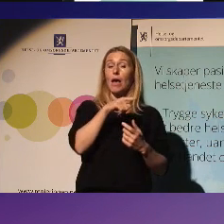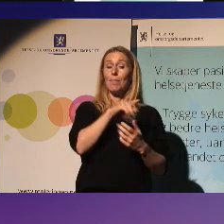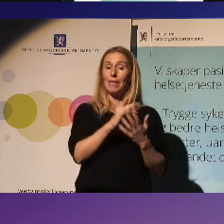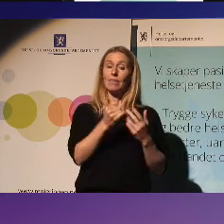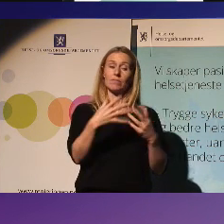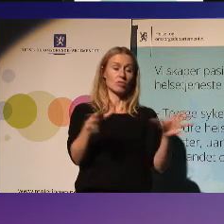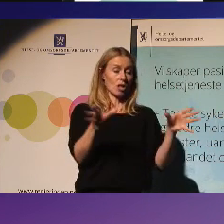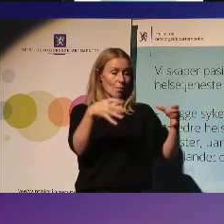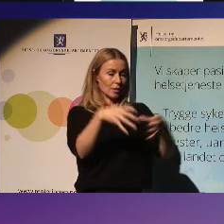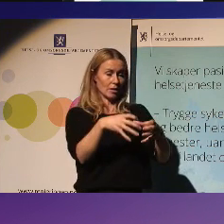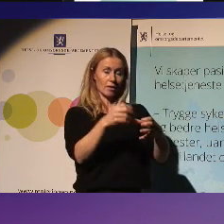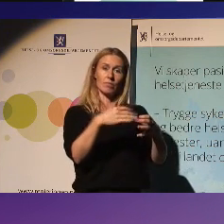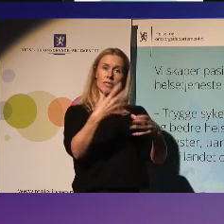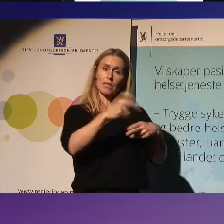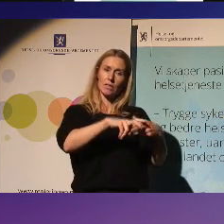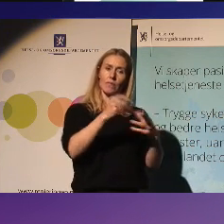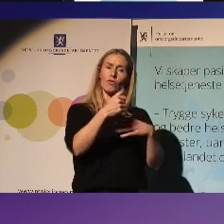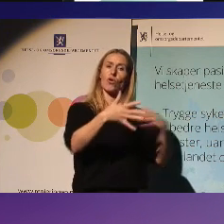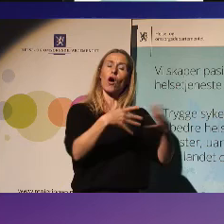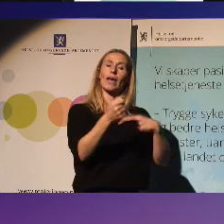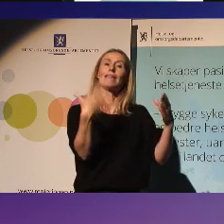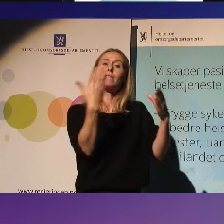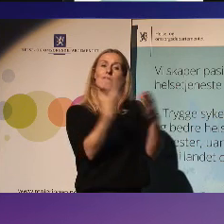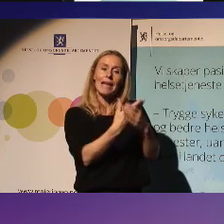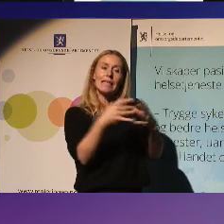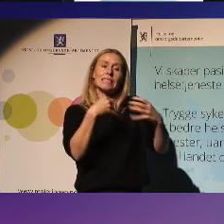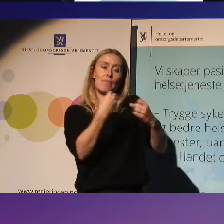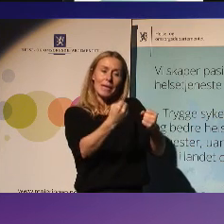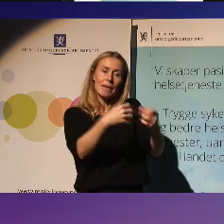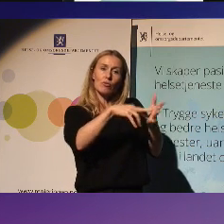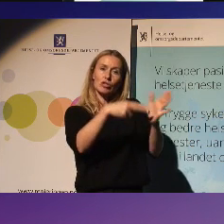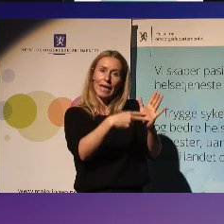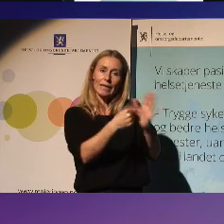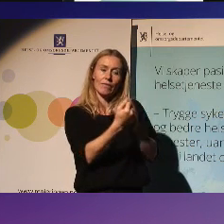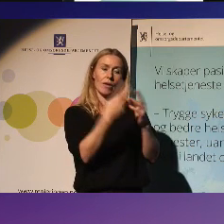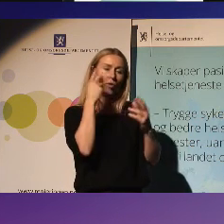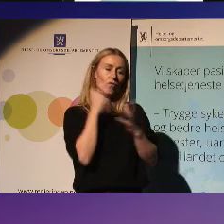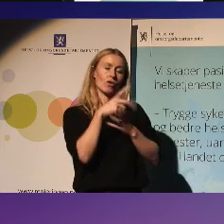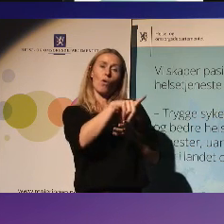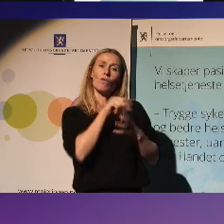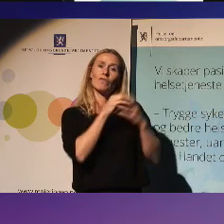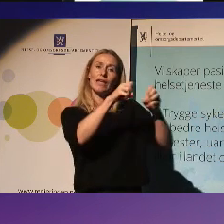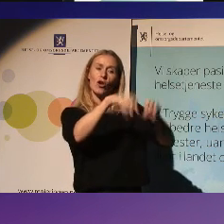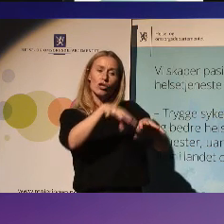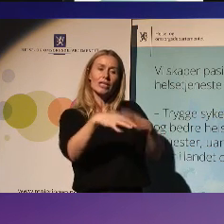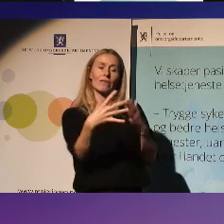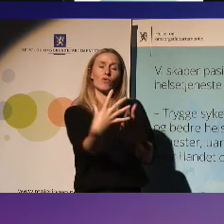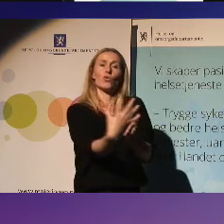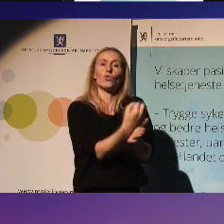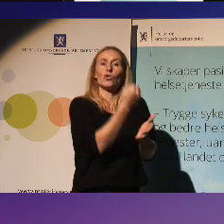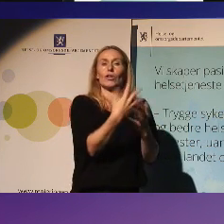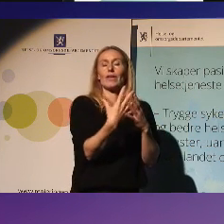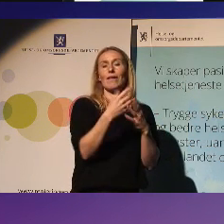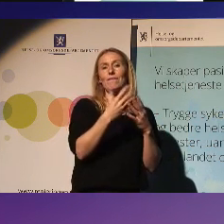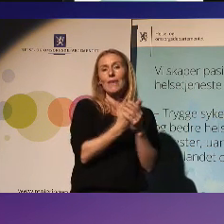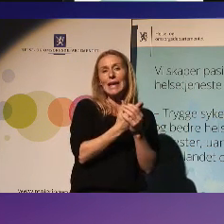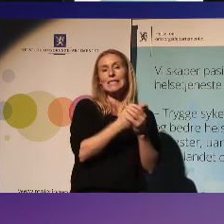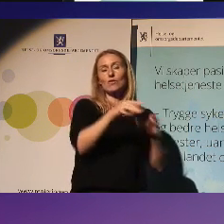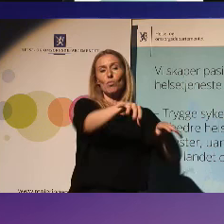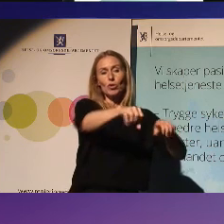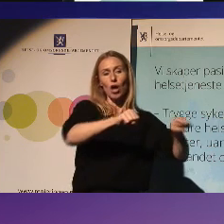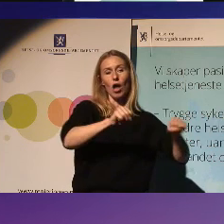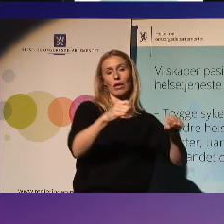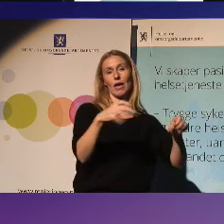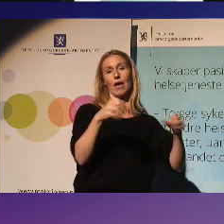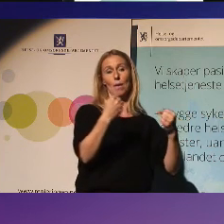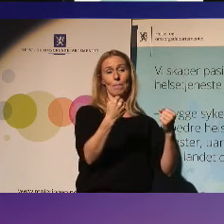designe et slags bilprosjekt eller bilpoolprosjekt der de jobbet med løsninger for å utnytte den felles kommunale bilpoolen